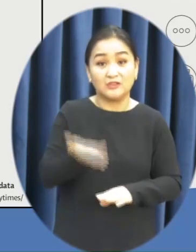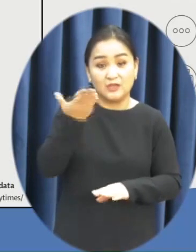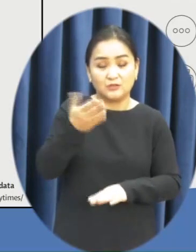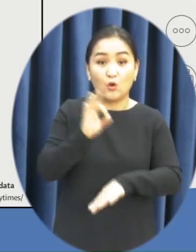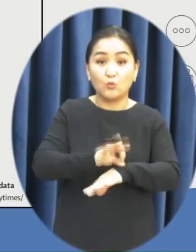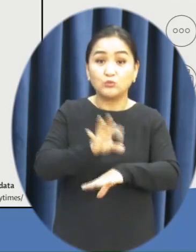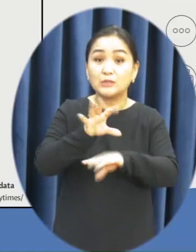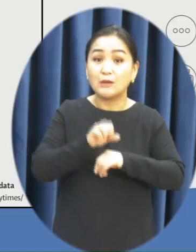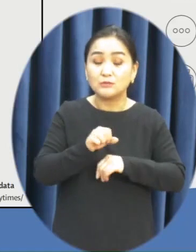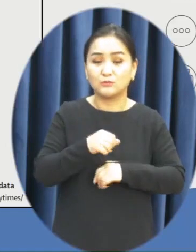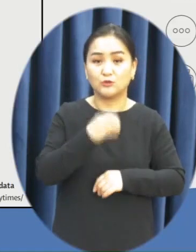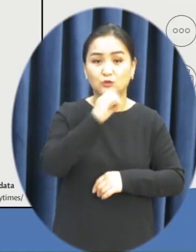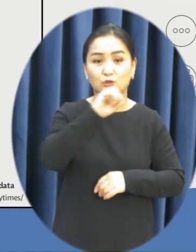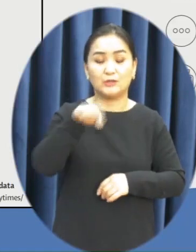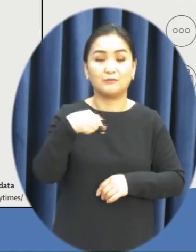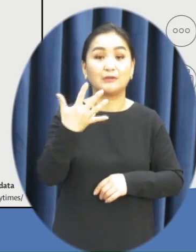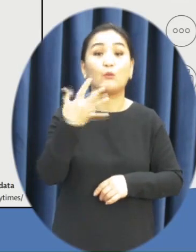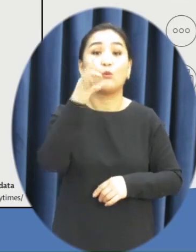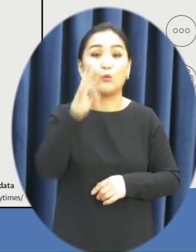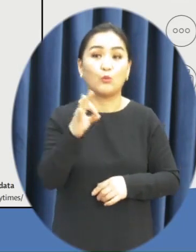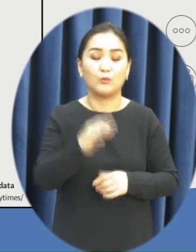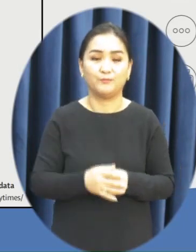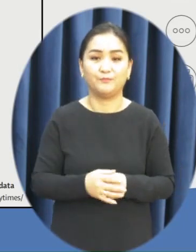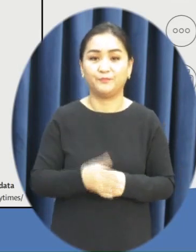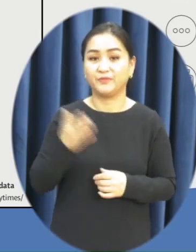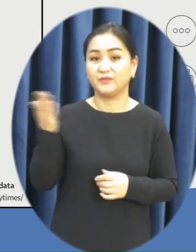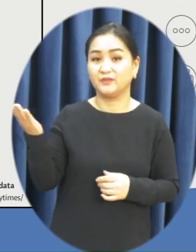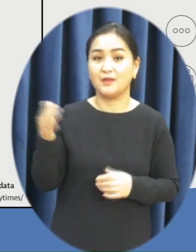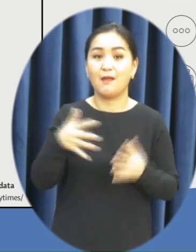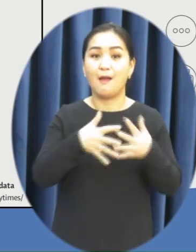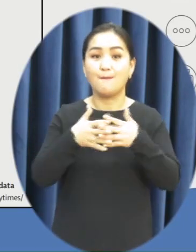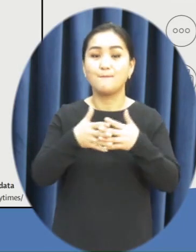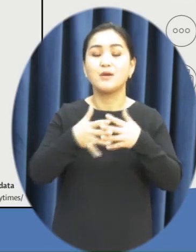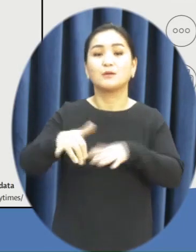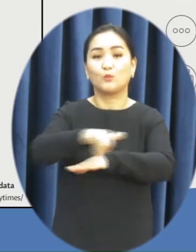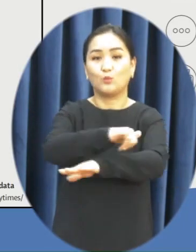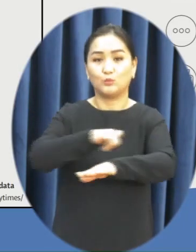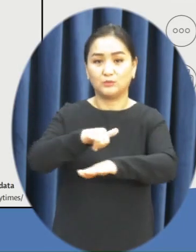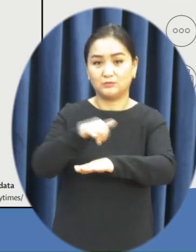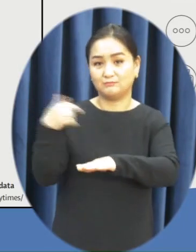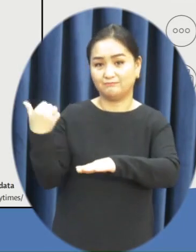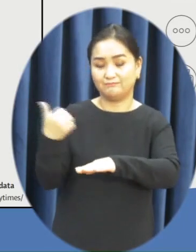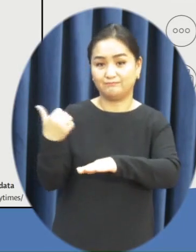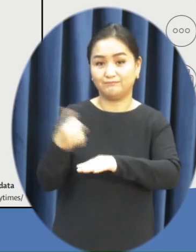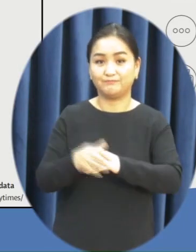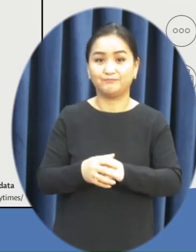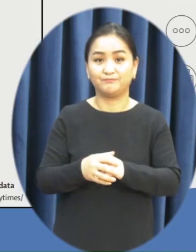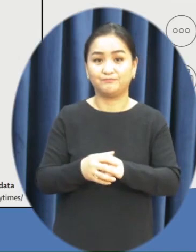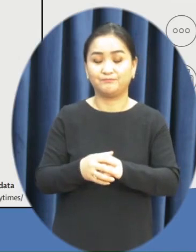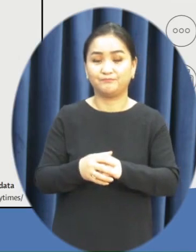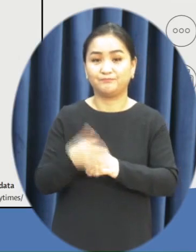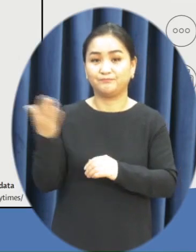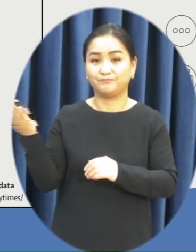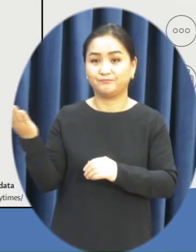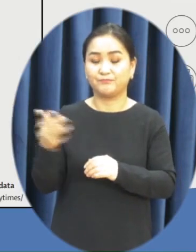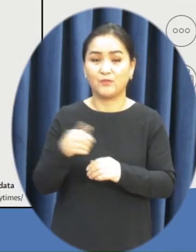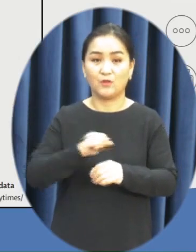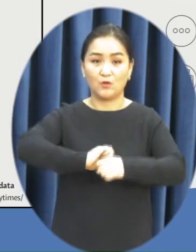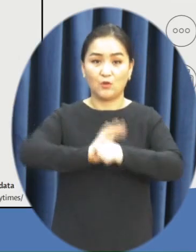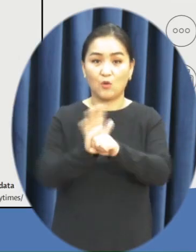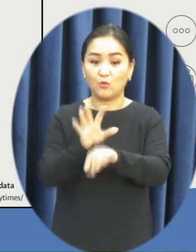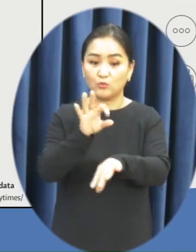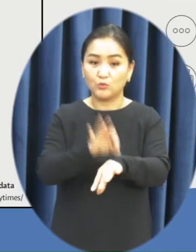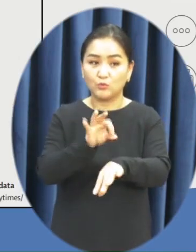ཁེ དམམག